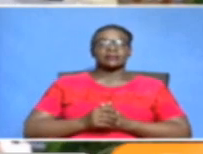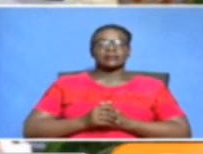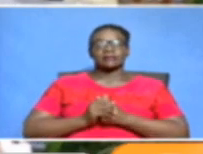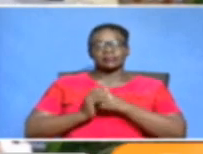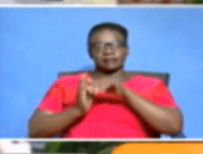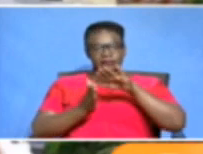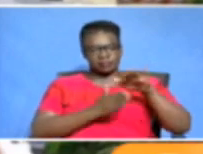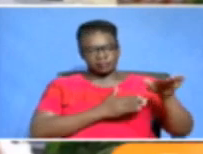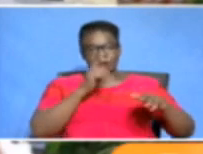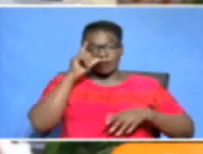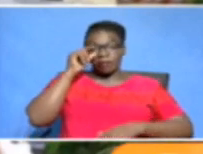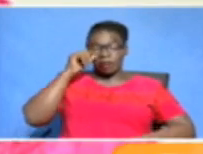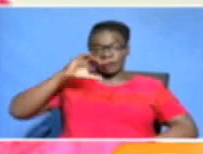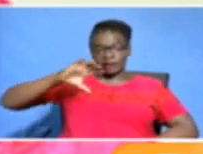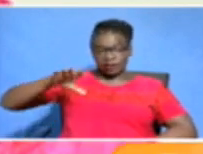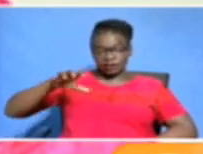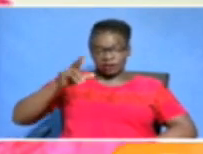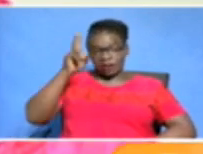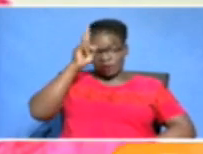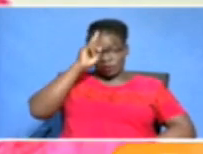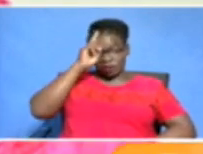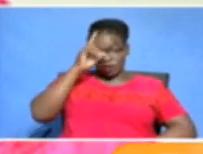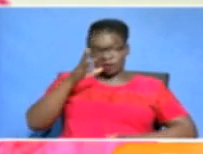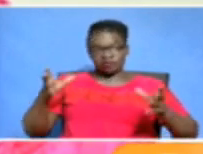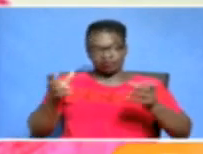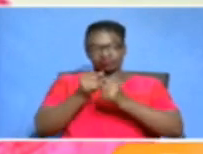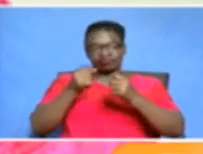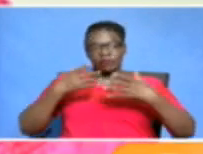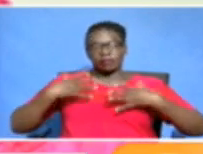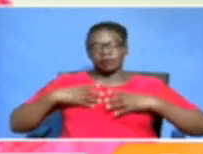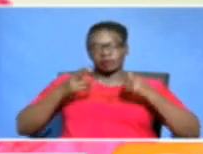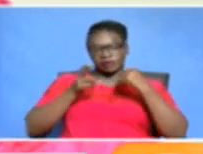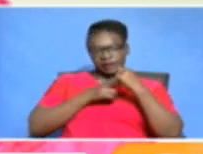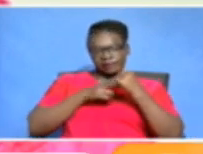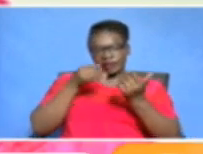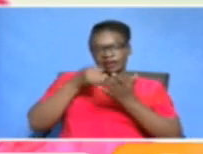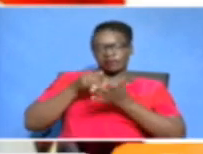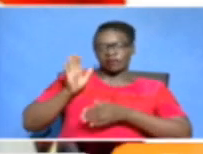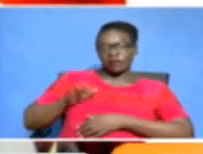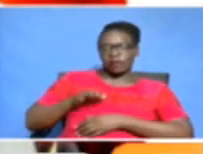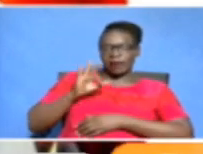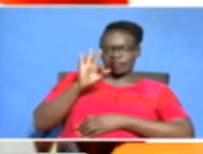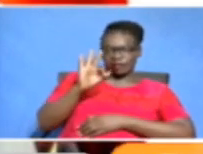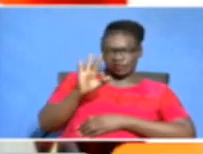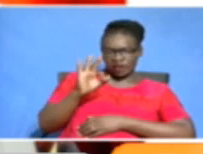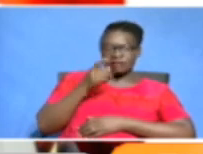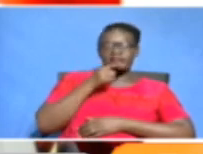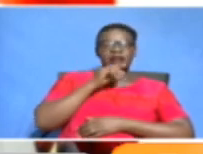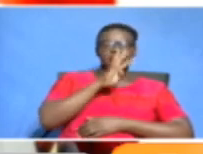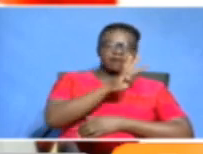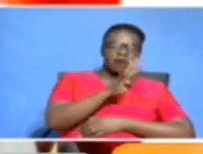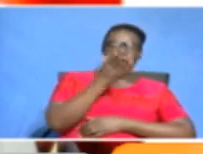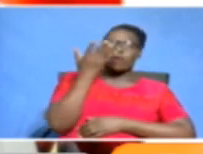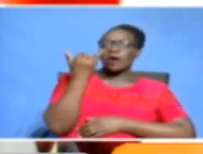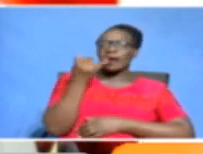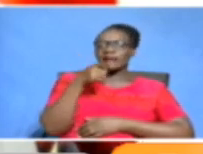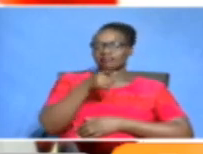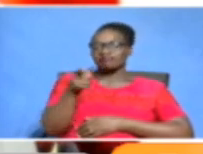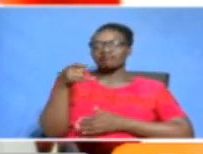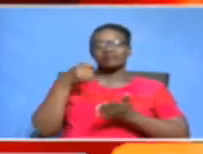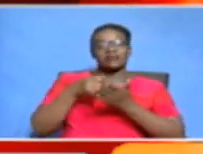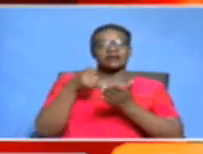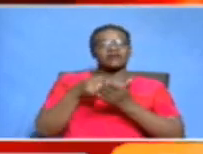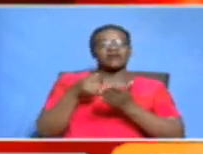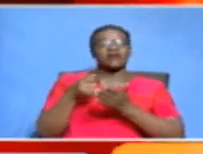Katika kaunti ya Mombasa, polisi wamewakamata watu saba miongoni mwao wanawake watatu kwa kuhusika na visa vya uhalifu katika